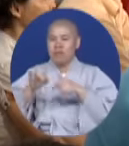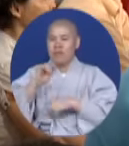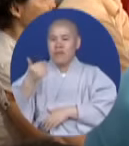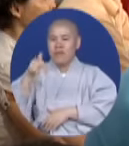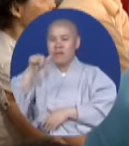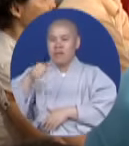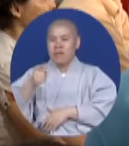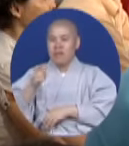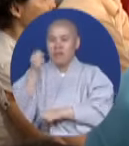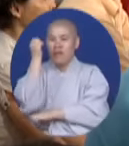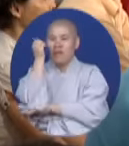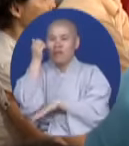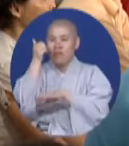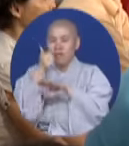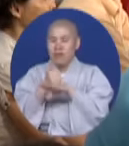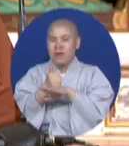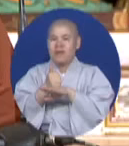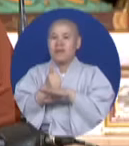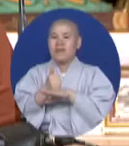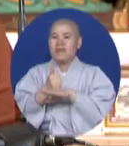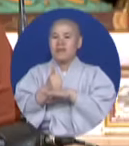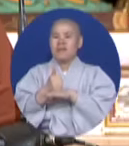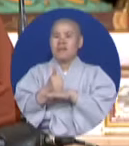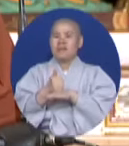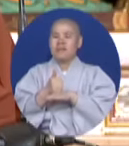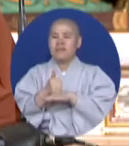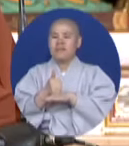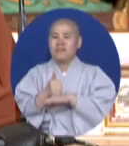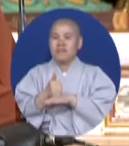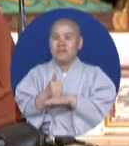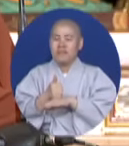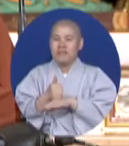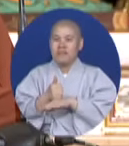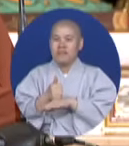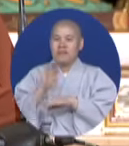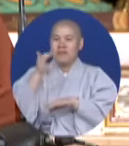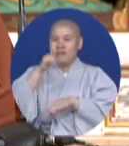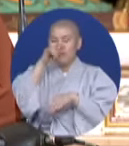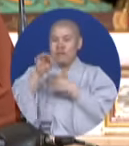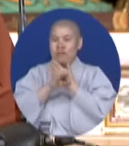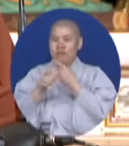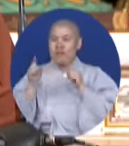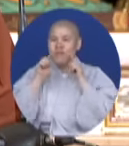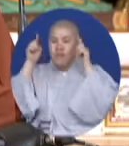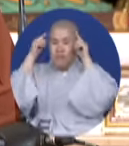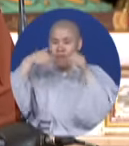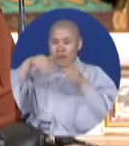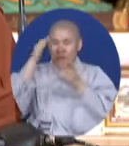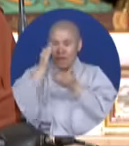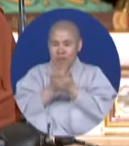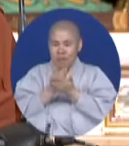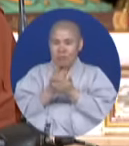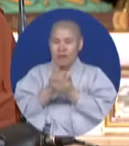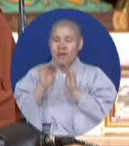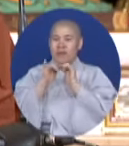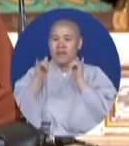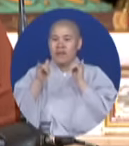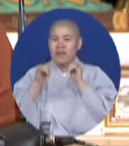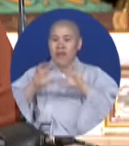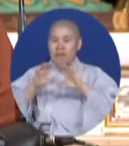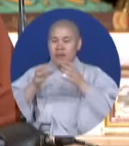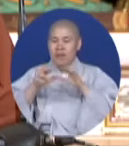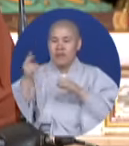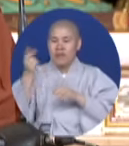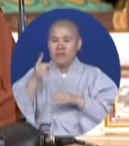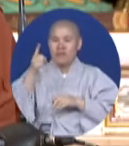가르쳐요. 그래서 어쨌든지 지옥에 가지 말고 인천 이상에 가라